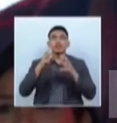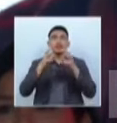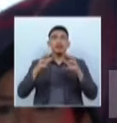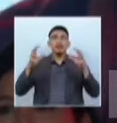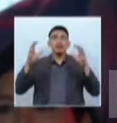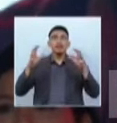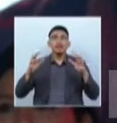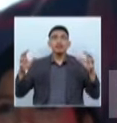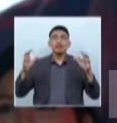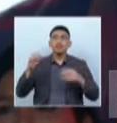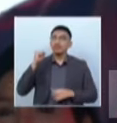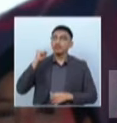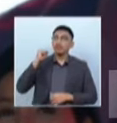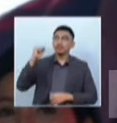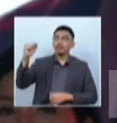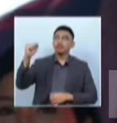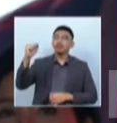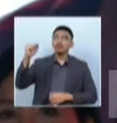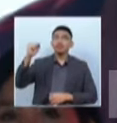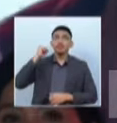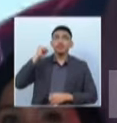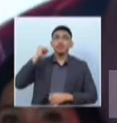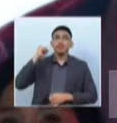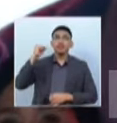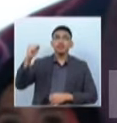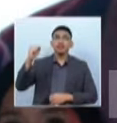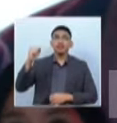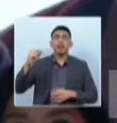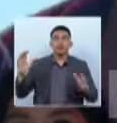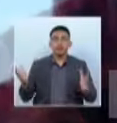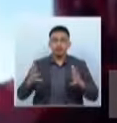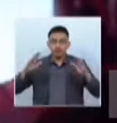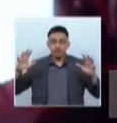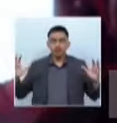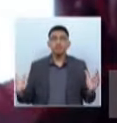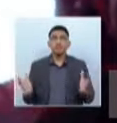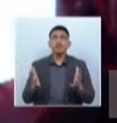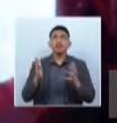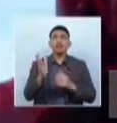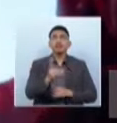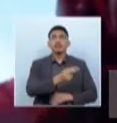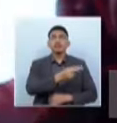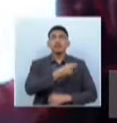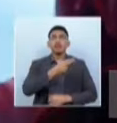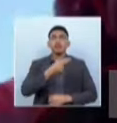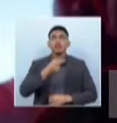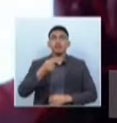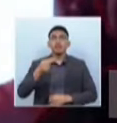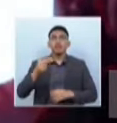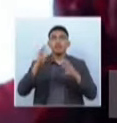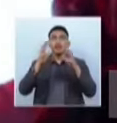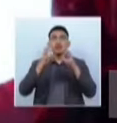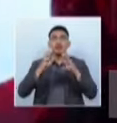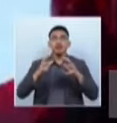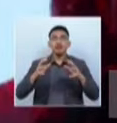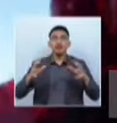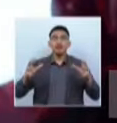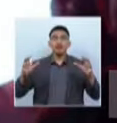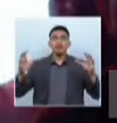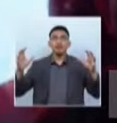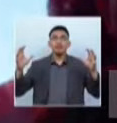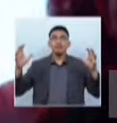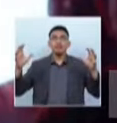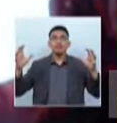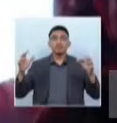apalagi terus diarahkan dengan motivasi tertentu oh no tidak kita profesional beliau adalah e struktur well tapi